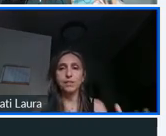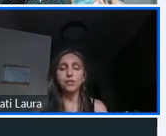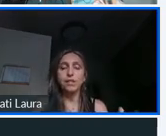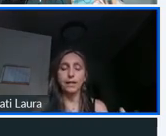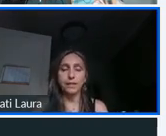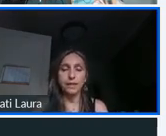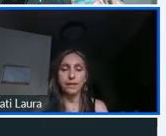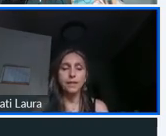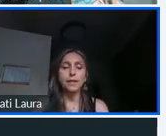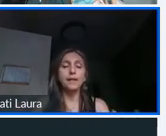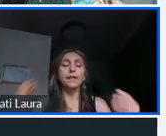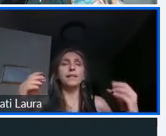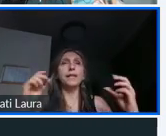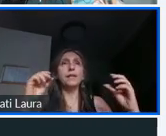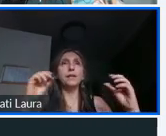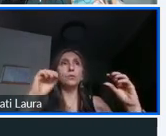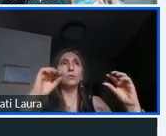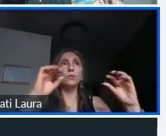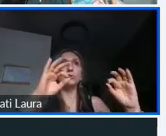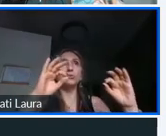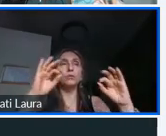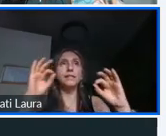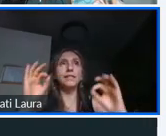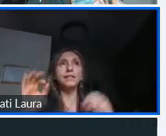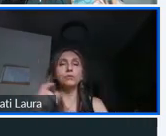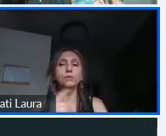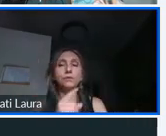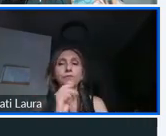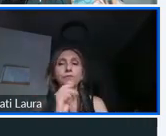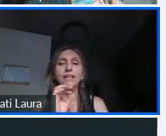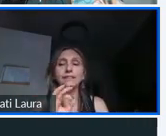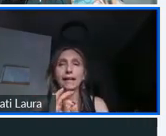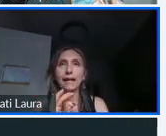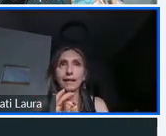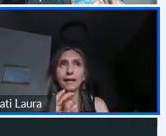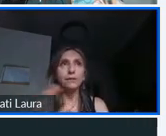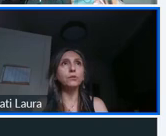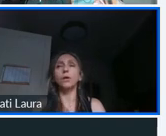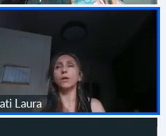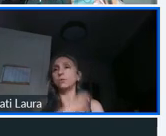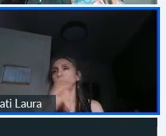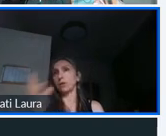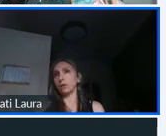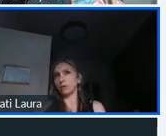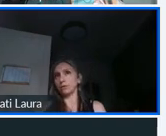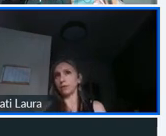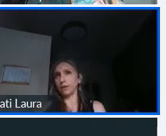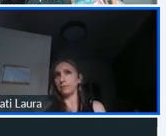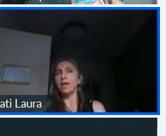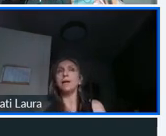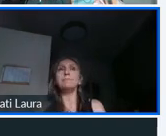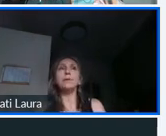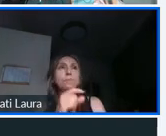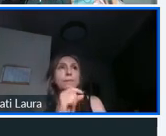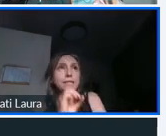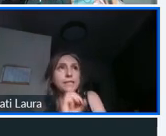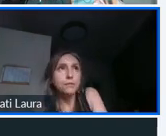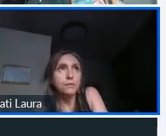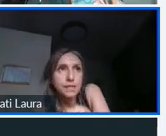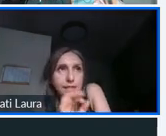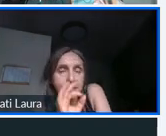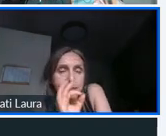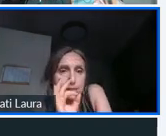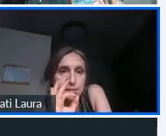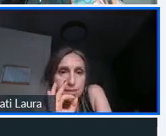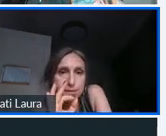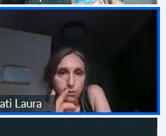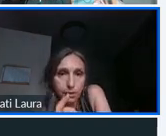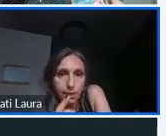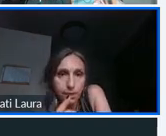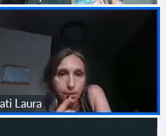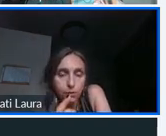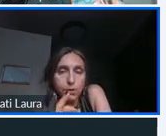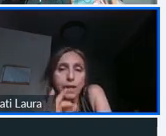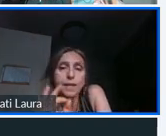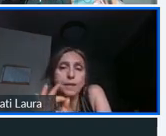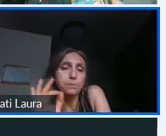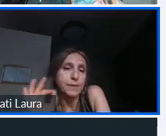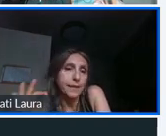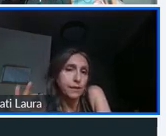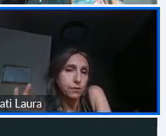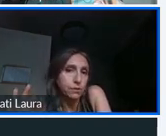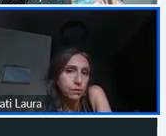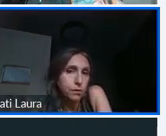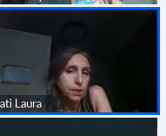famose pagine gialle, gli è riconosciuto il diritto di vietare non qualunque cosa, ma operazione di estrazione